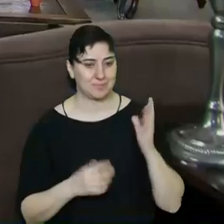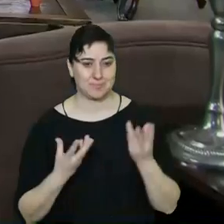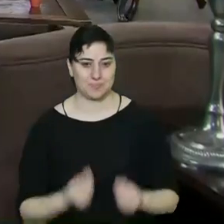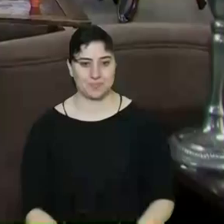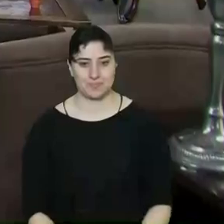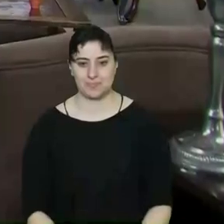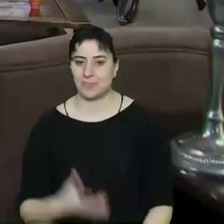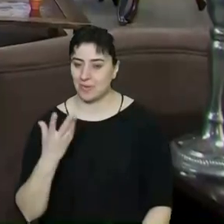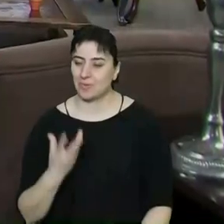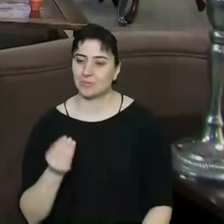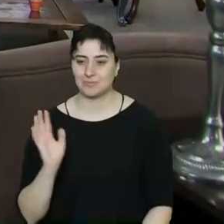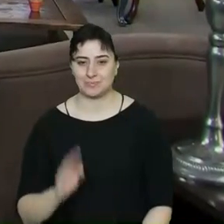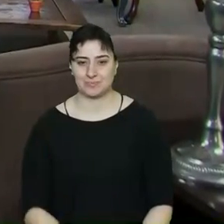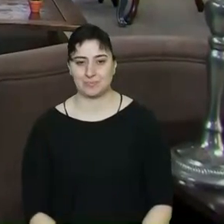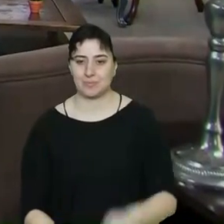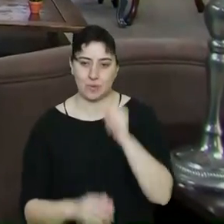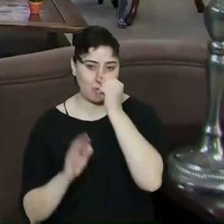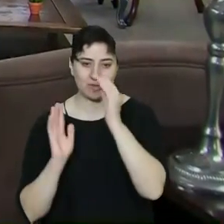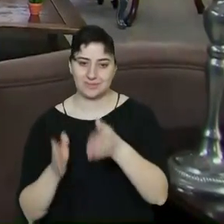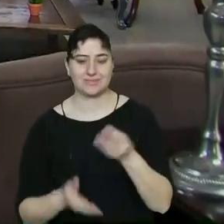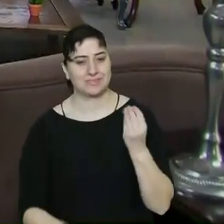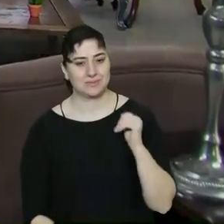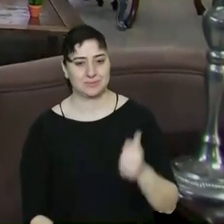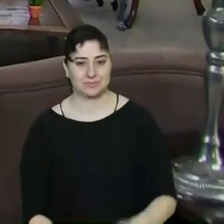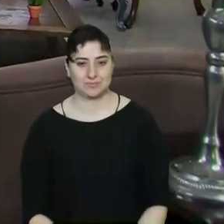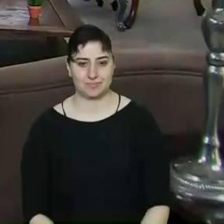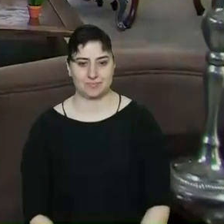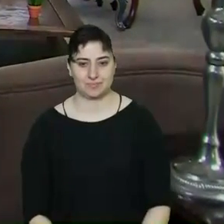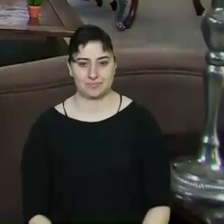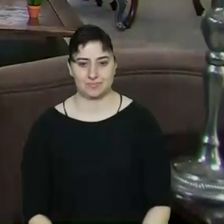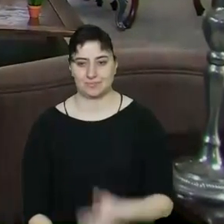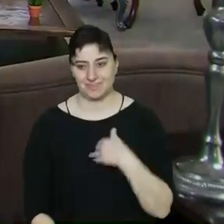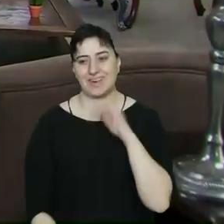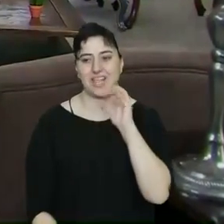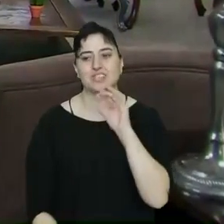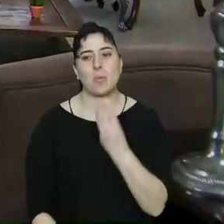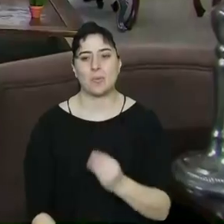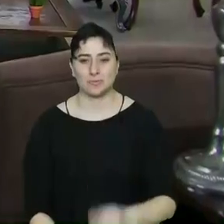biz. Hadi kızım. Hadi canım. Hadi kolay gelsin. Hadi kolay gelsin. İlk bir saatte geleceğim.